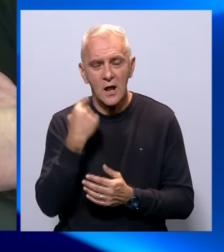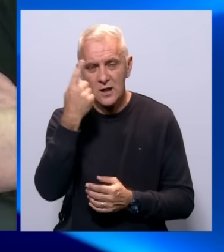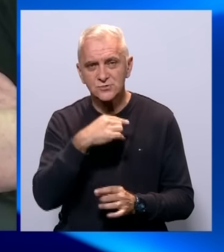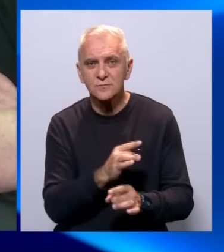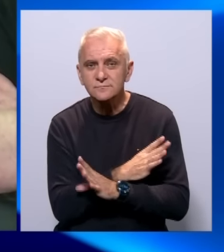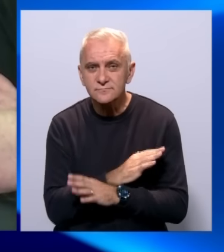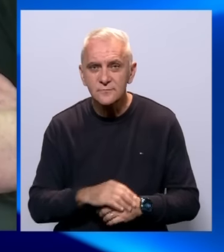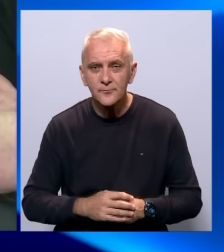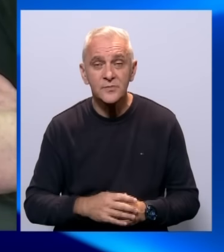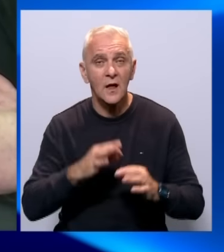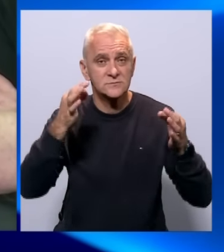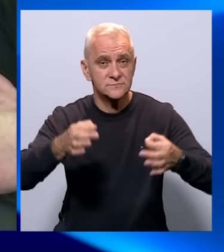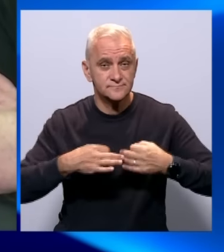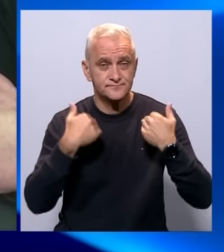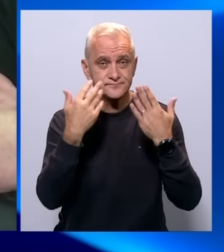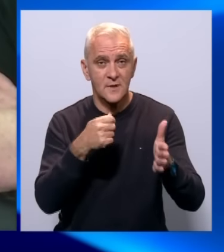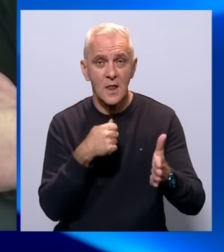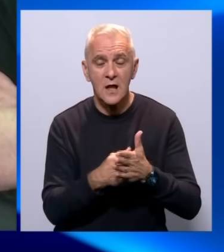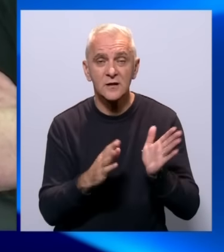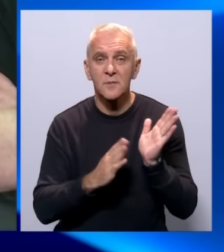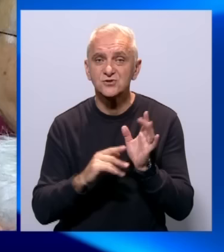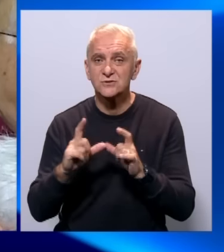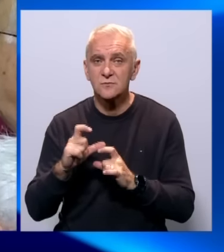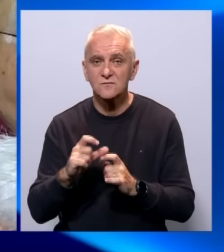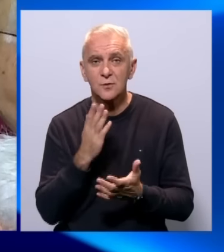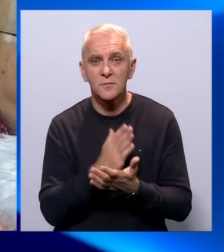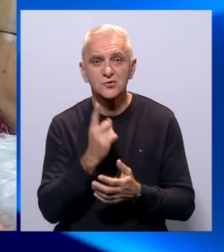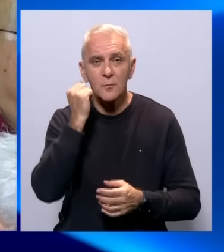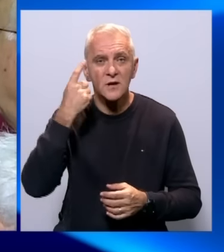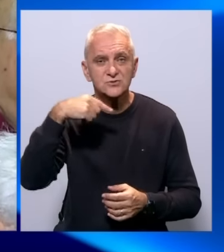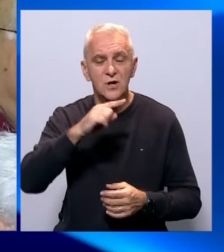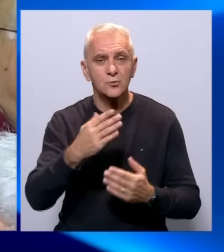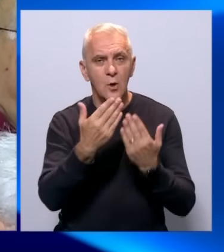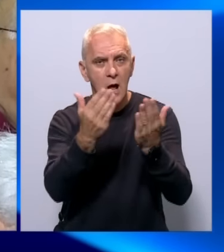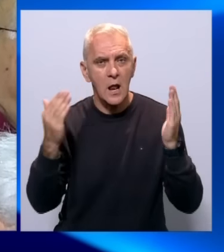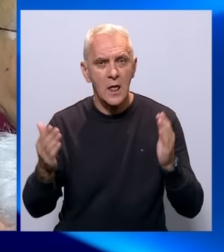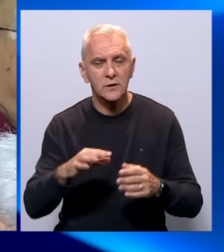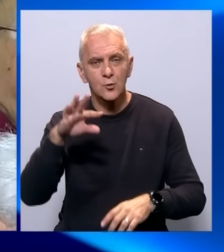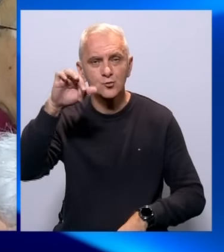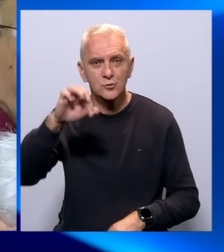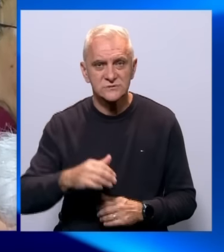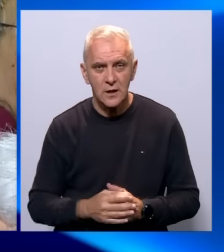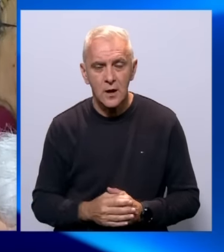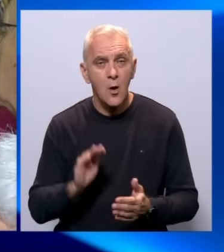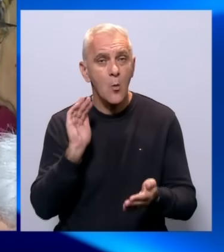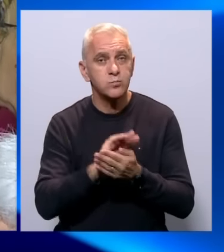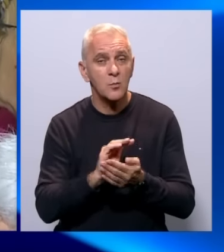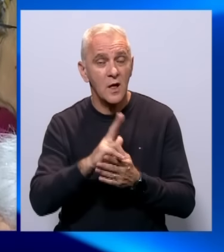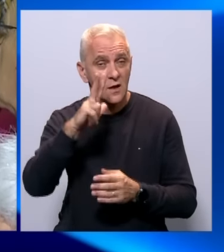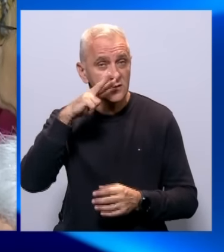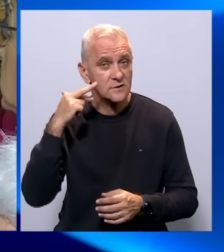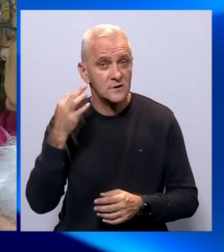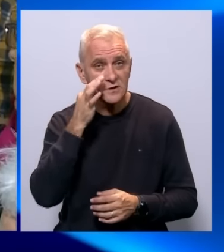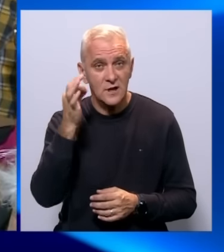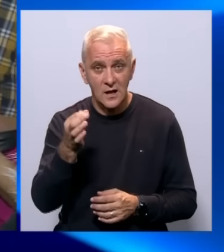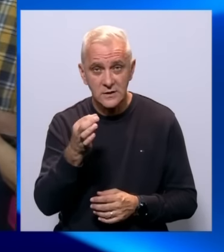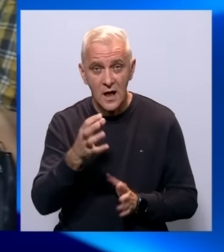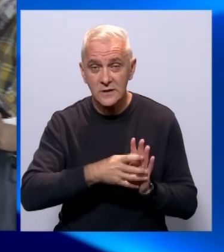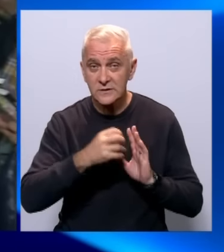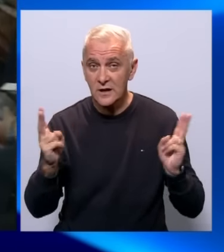pogibelji. Ceremonija dodjele nagrade Meša Selimović održava se u Međunarodnoj galeriji portreta Tuzla. Publika je tokom tri dana